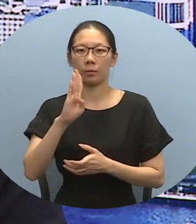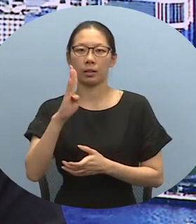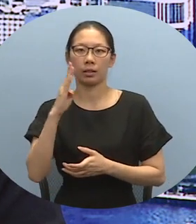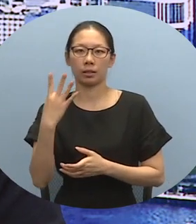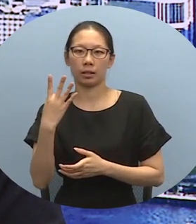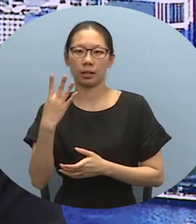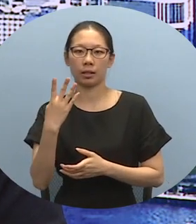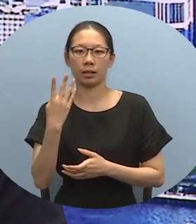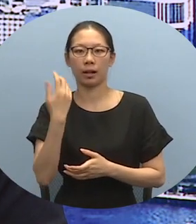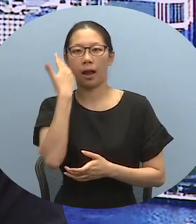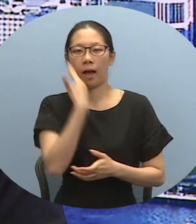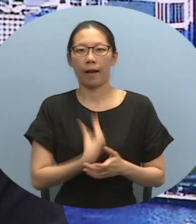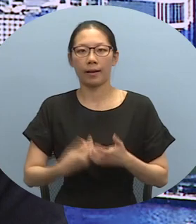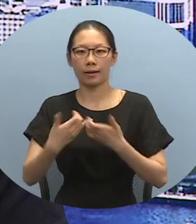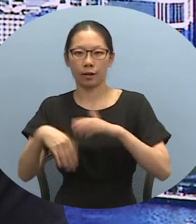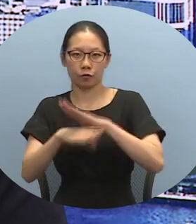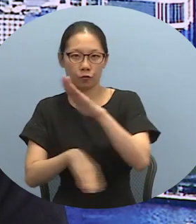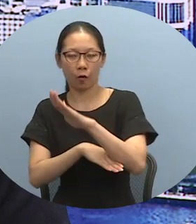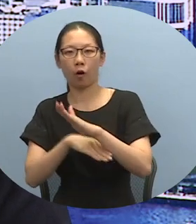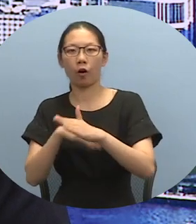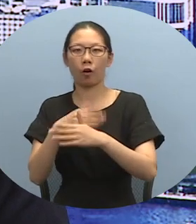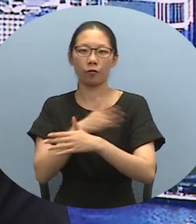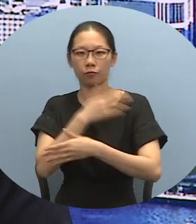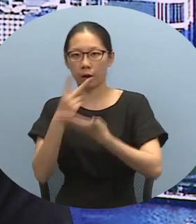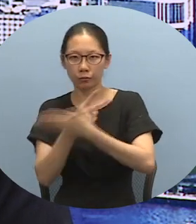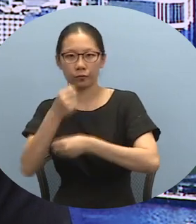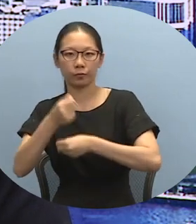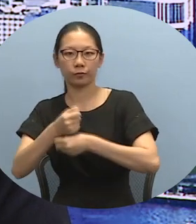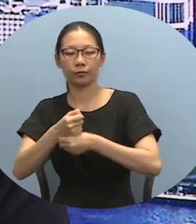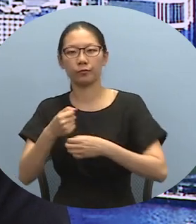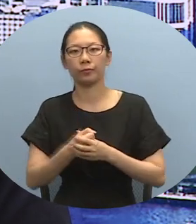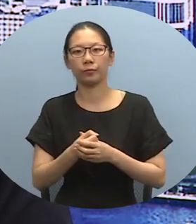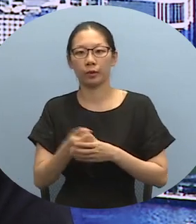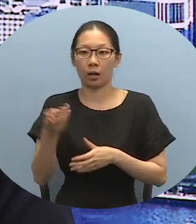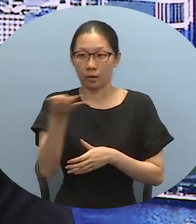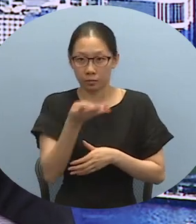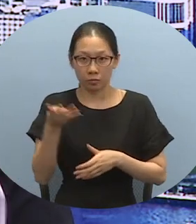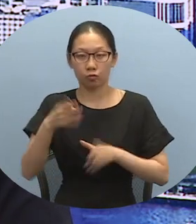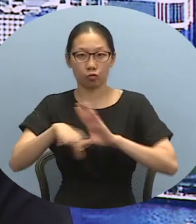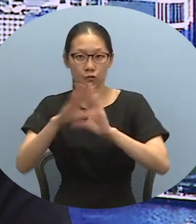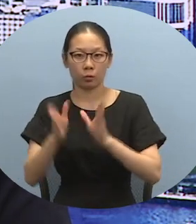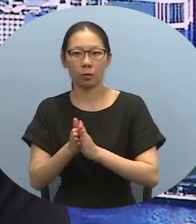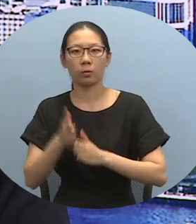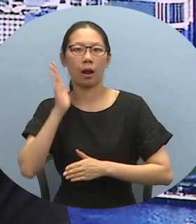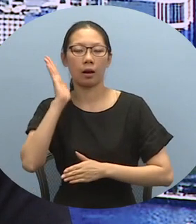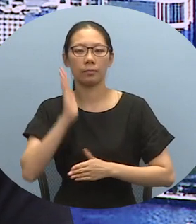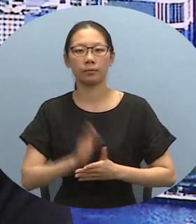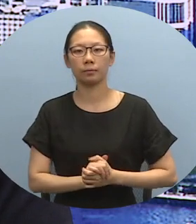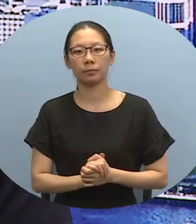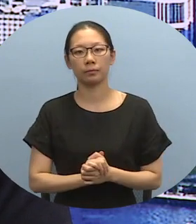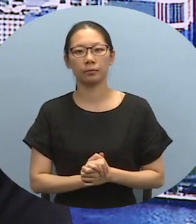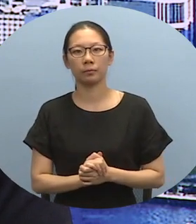一間嗰啲機房嘅冷氣嘅技工嘅。咁我哋總共4位工作人士咧都係男性